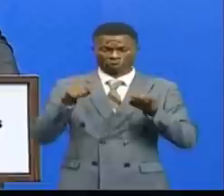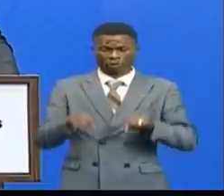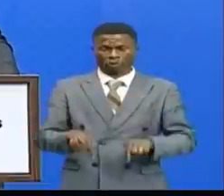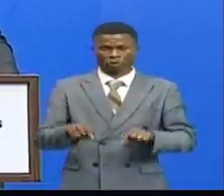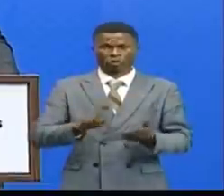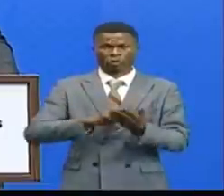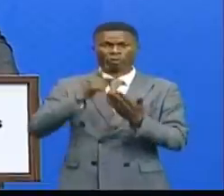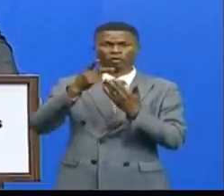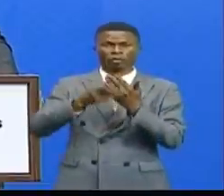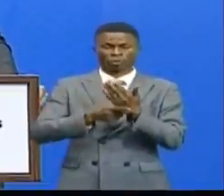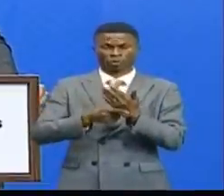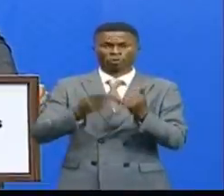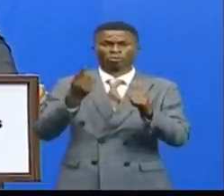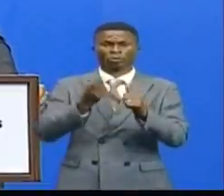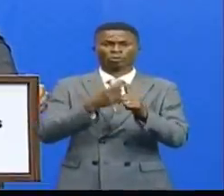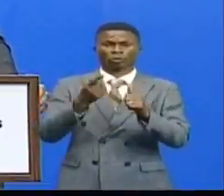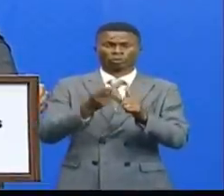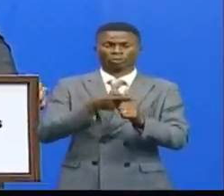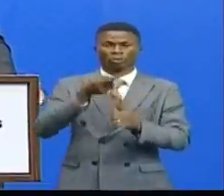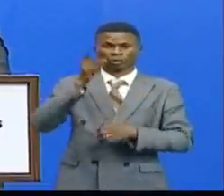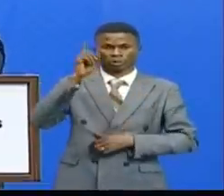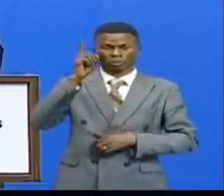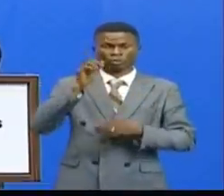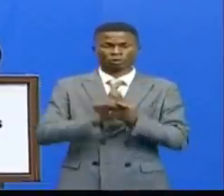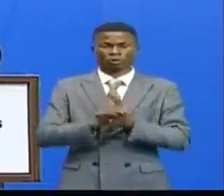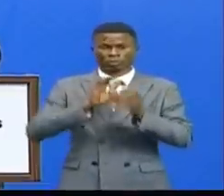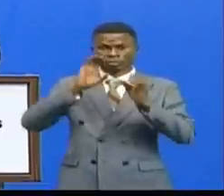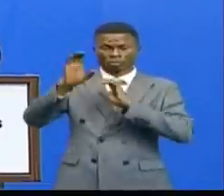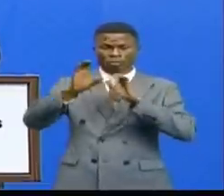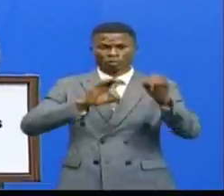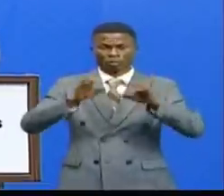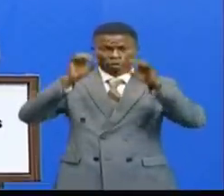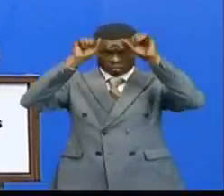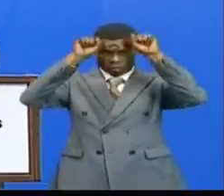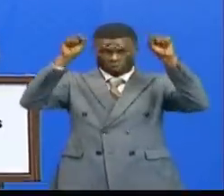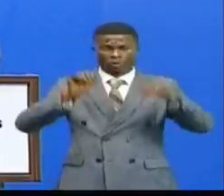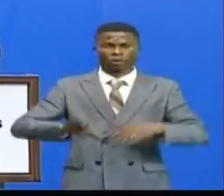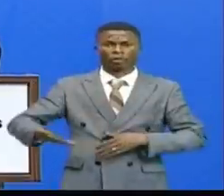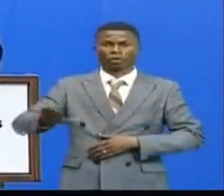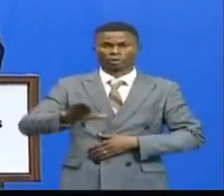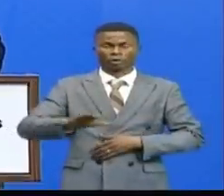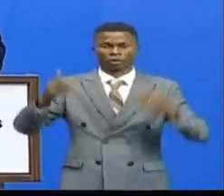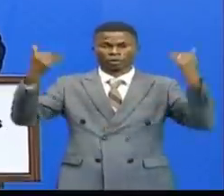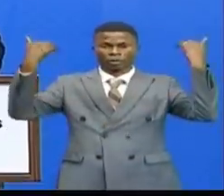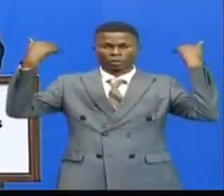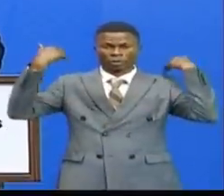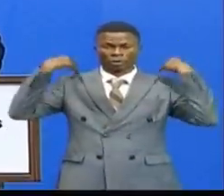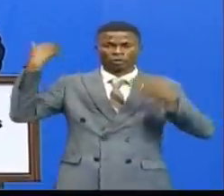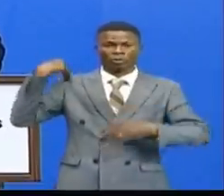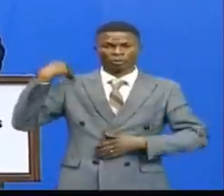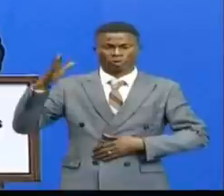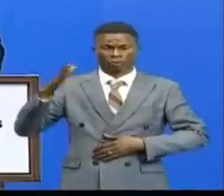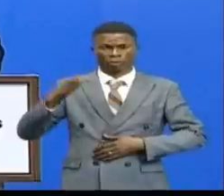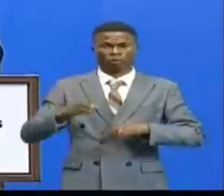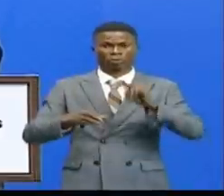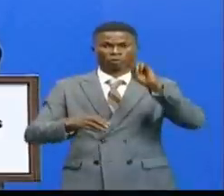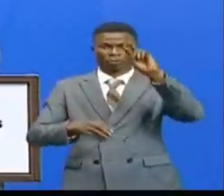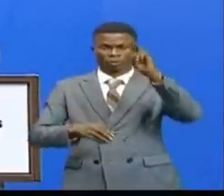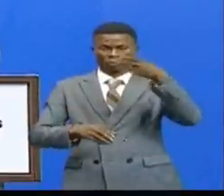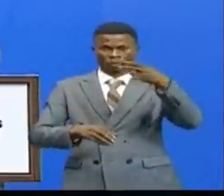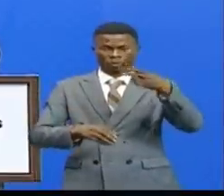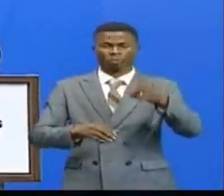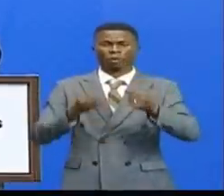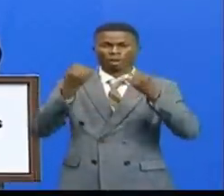du jour, à savoir 1. Communication du président de la République, chef de l'État. 2.